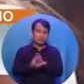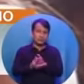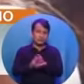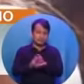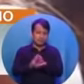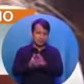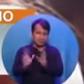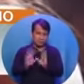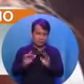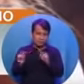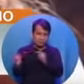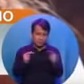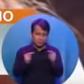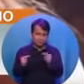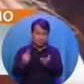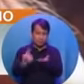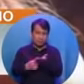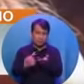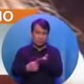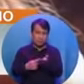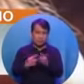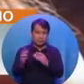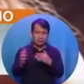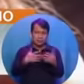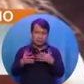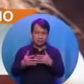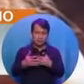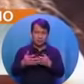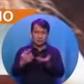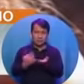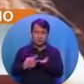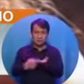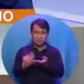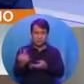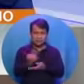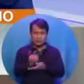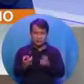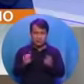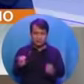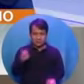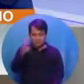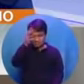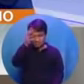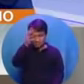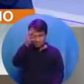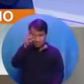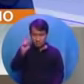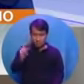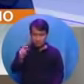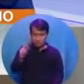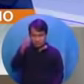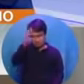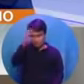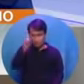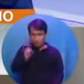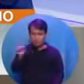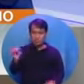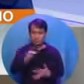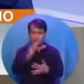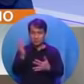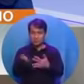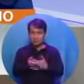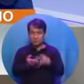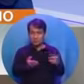hindi po yung laging sakitan. Okay. Sa palagay mo ba, si papa mo magsasampa ng kaso dito